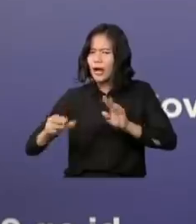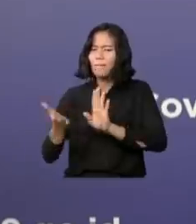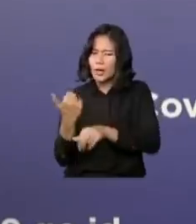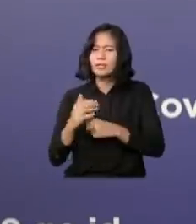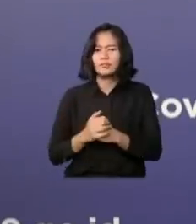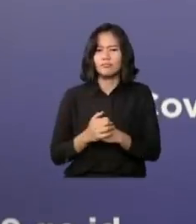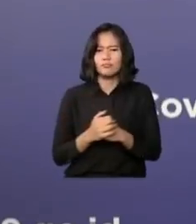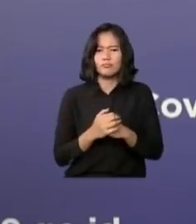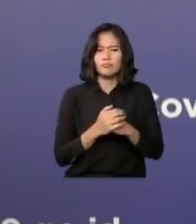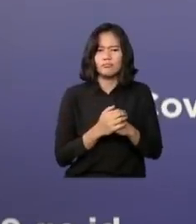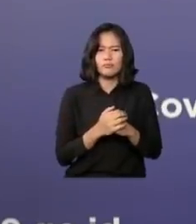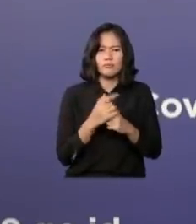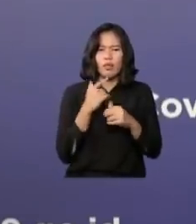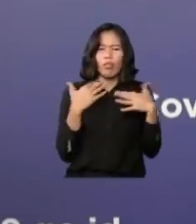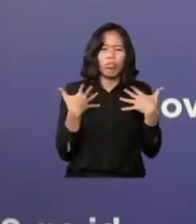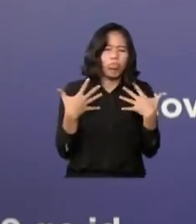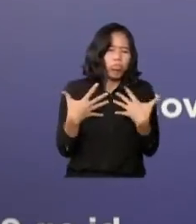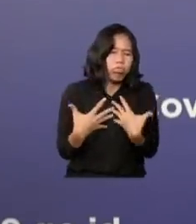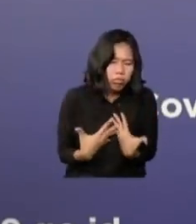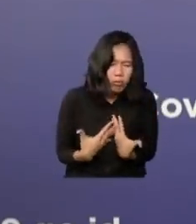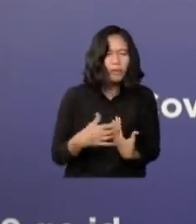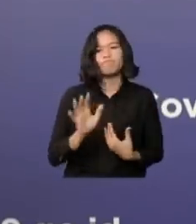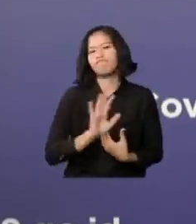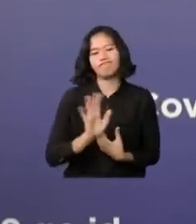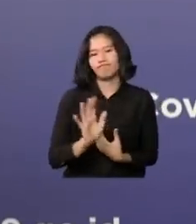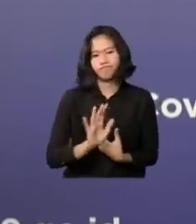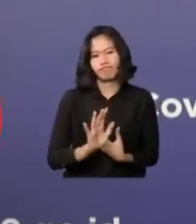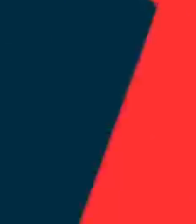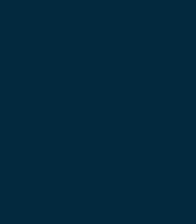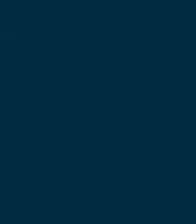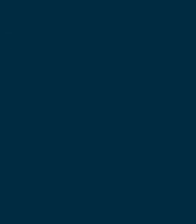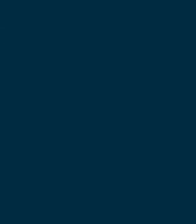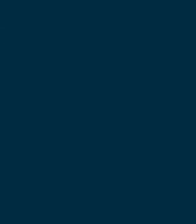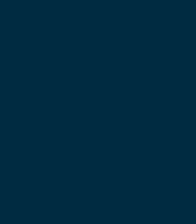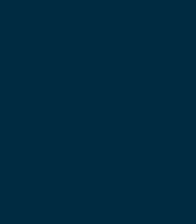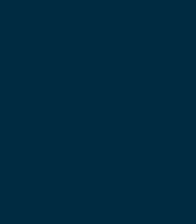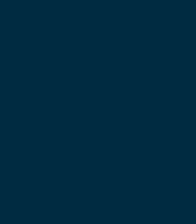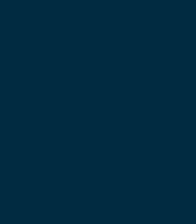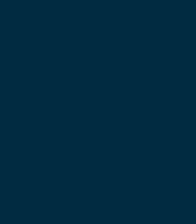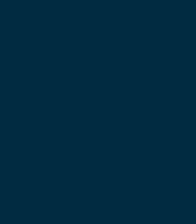tidak terpuruk dalam kesulitan yang lebih lama dan lebih berkepanjangan.